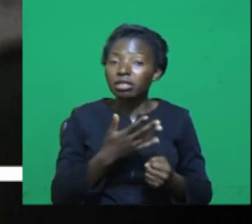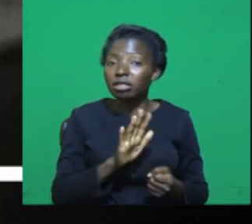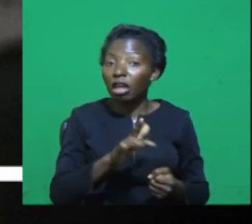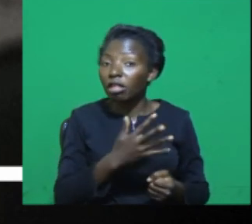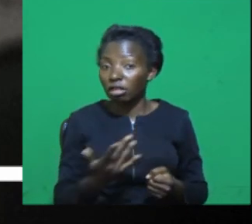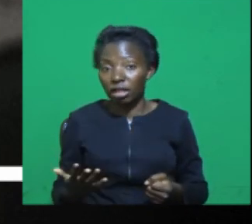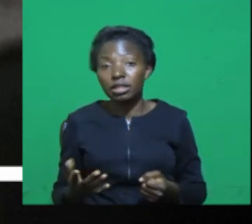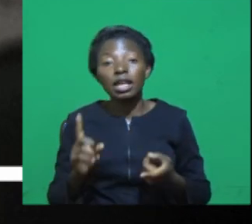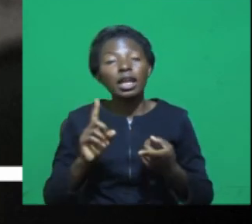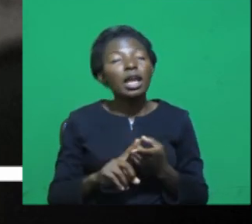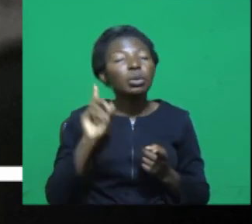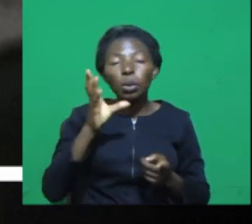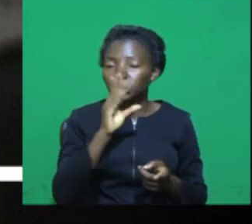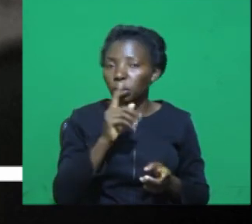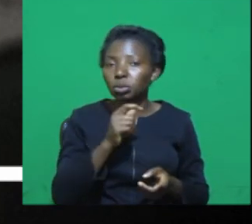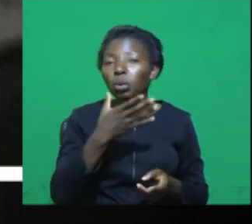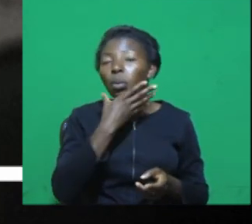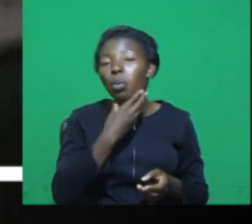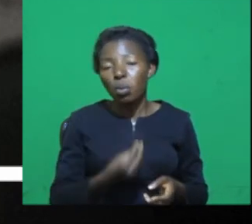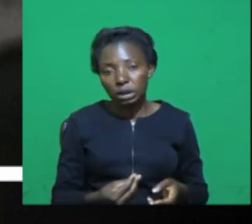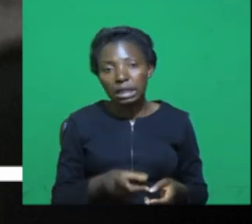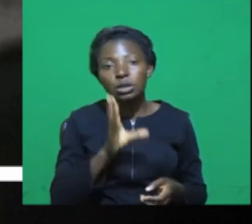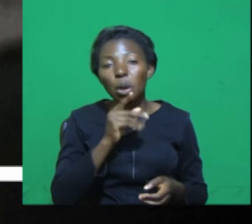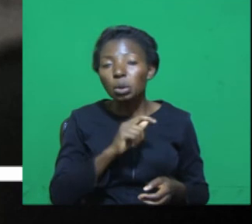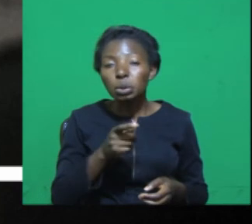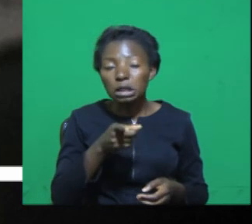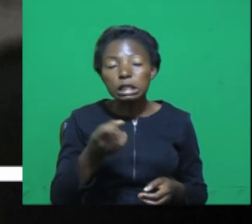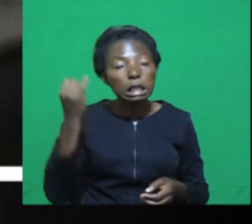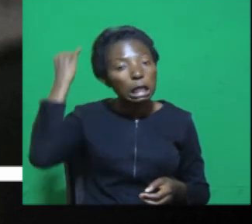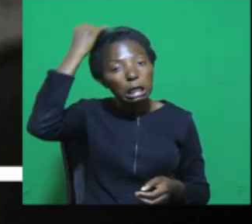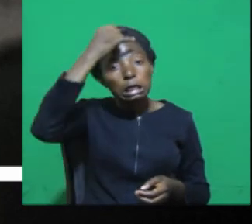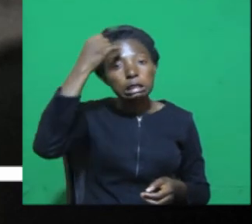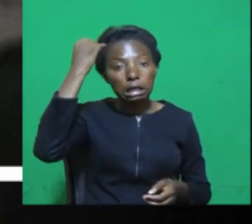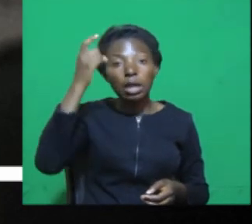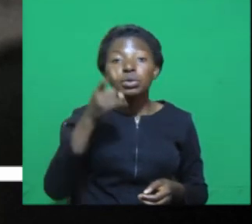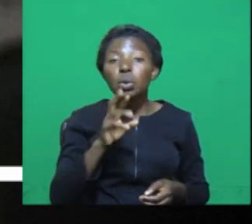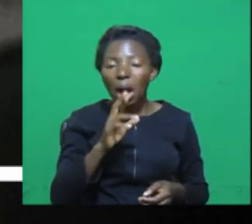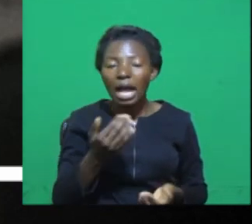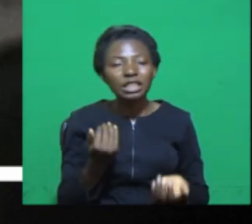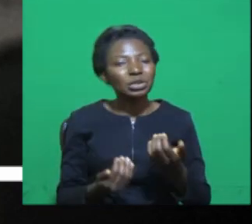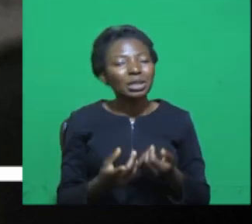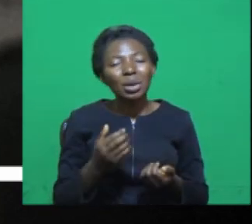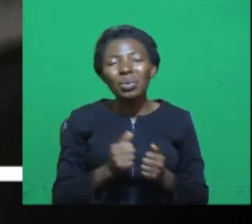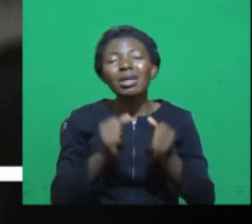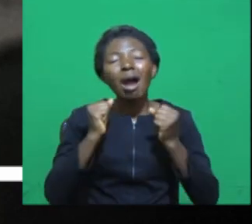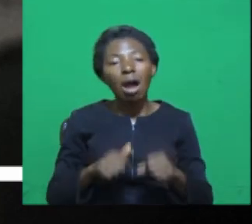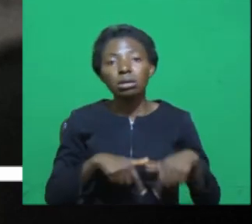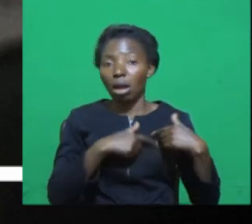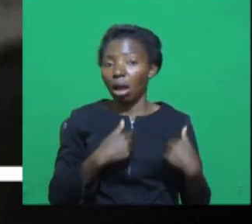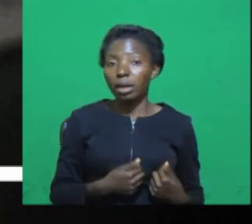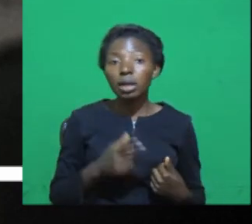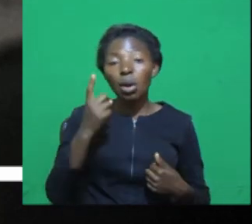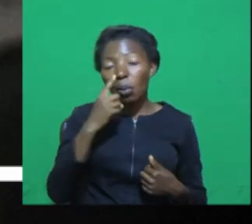Ipapo Jehovha akati kuna Moses, uti kuvana vaIsraeri, muri vanhu vane mitsipa mikukutu.